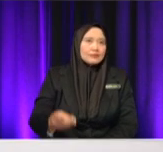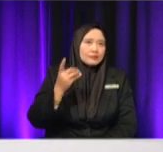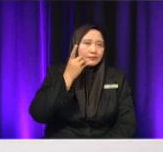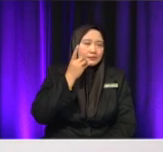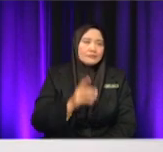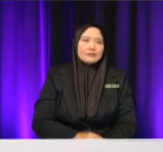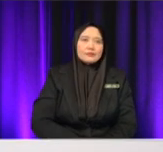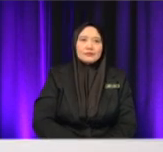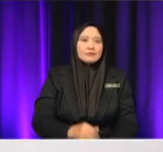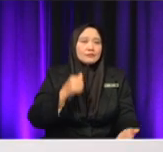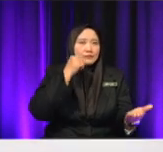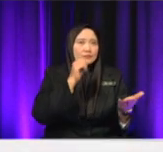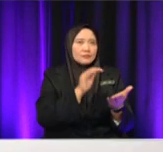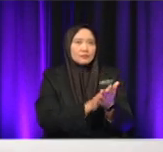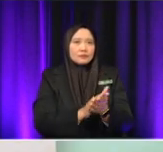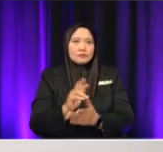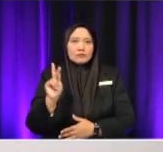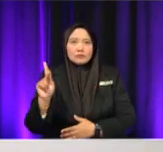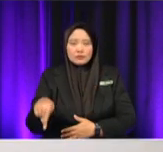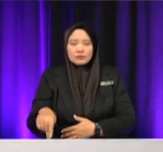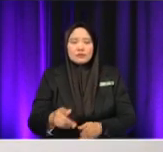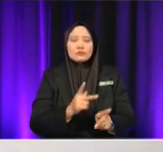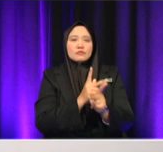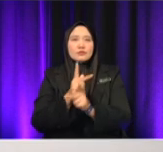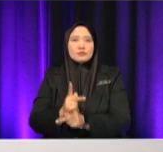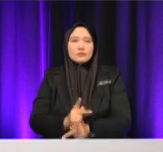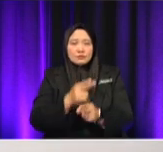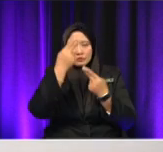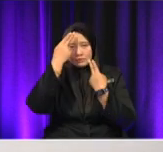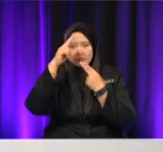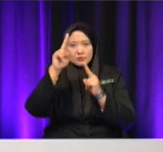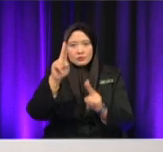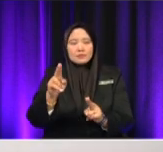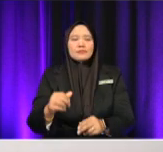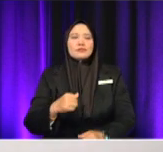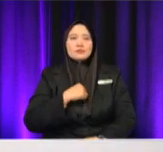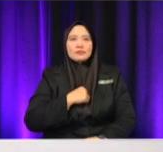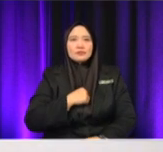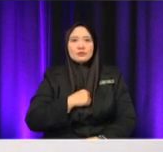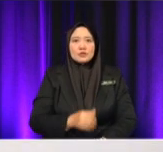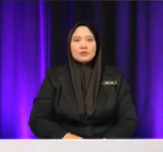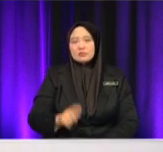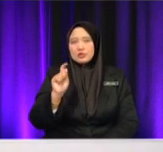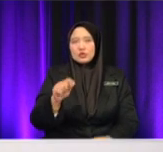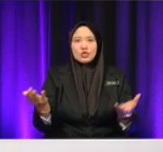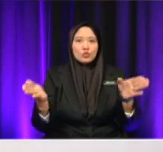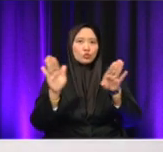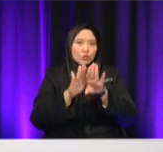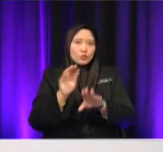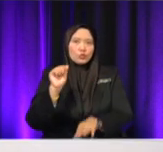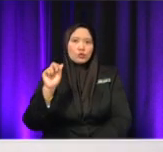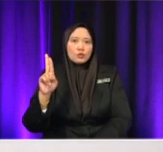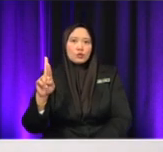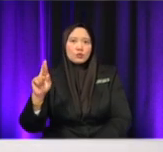menjaga kehormatan diri dengan memakai pakaian survei dan menutup aurat Selain itu istri juga perlu menjaga